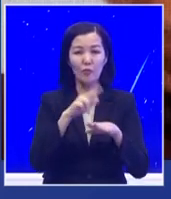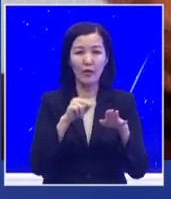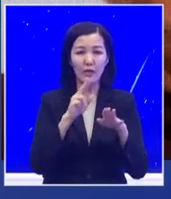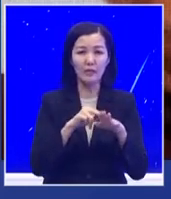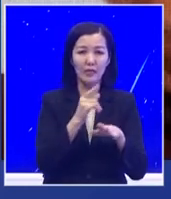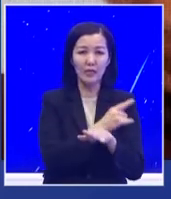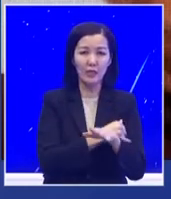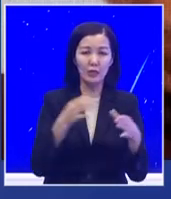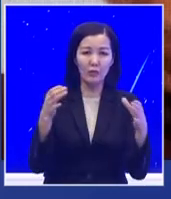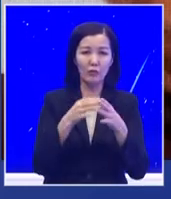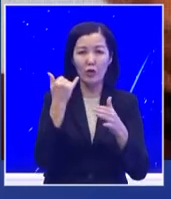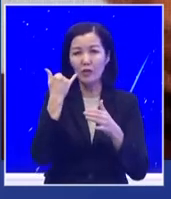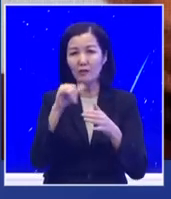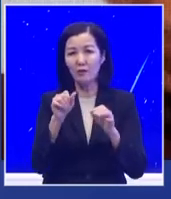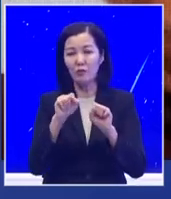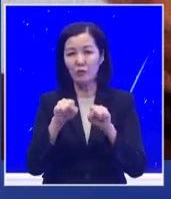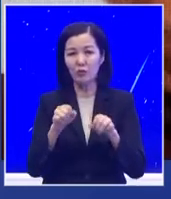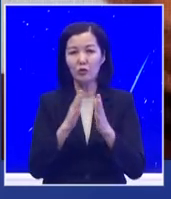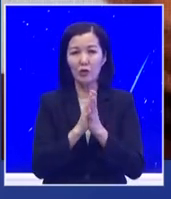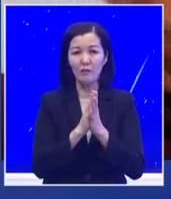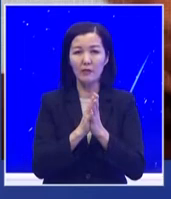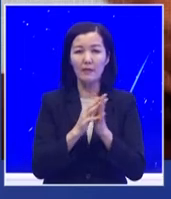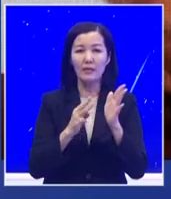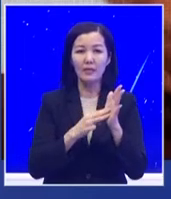полициясының кезекші бөліміне хабарласуларыңызды сұраймыз.